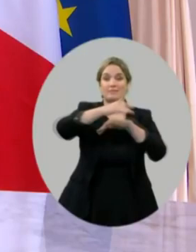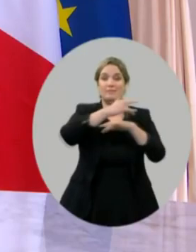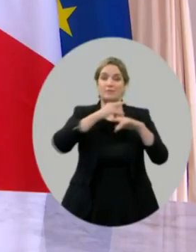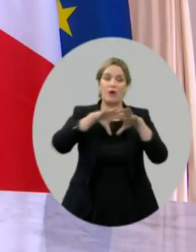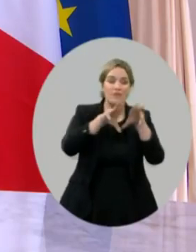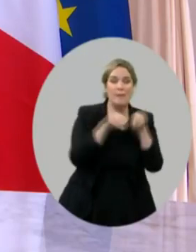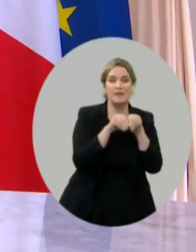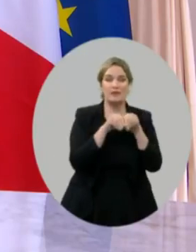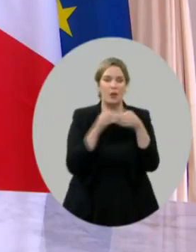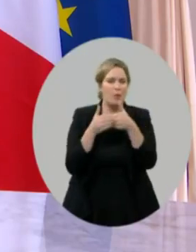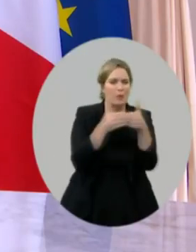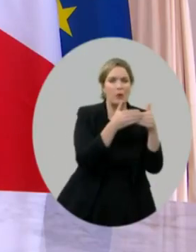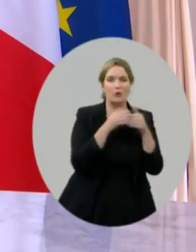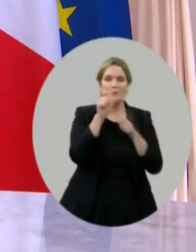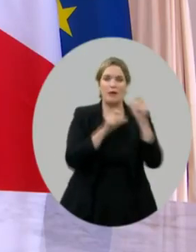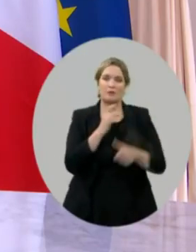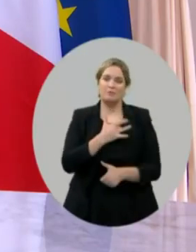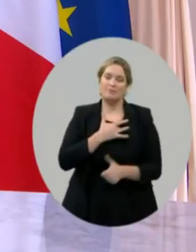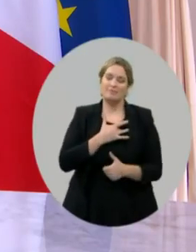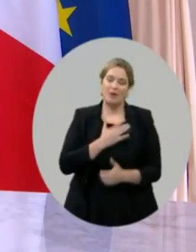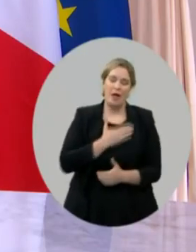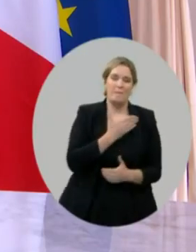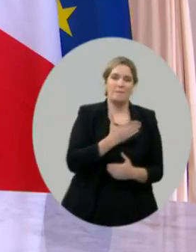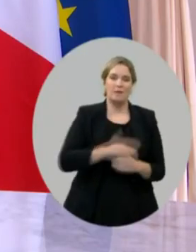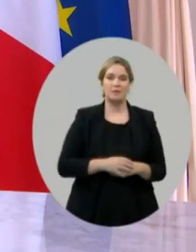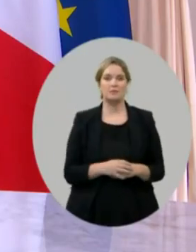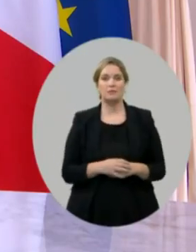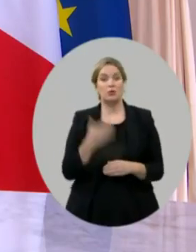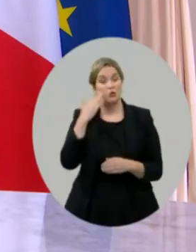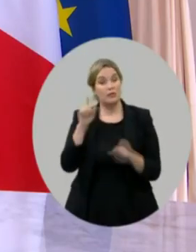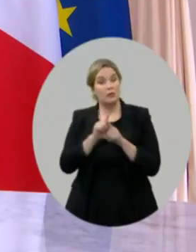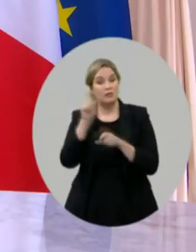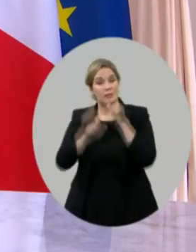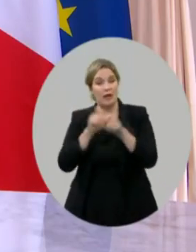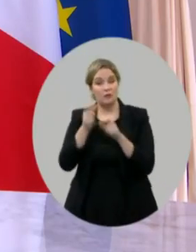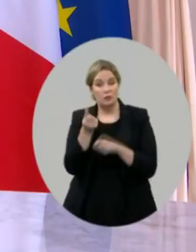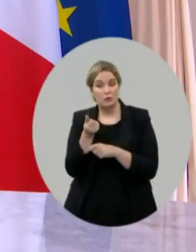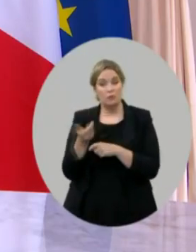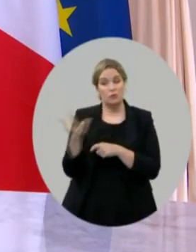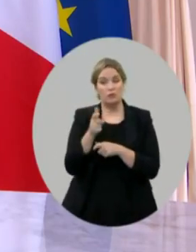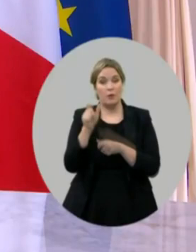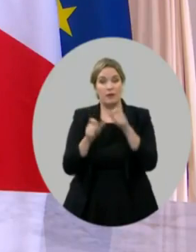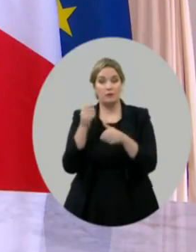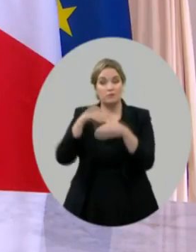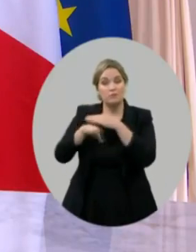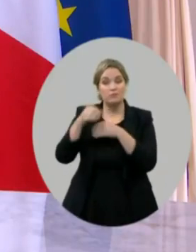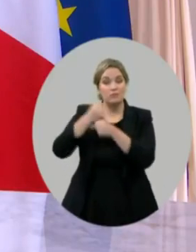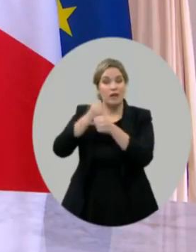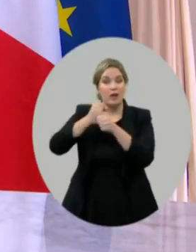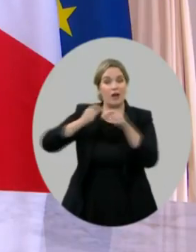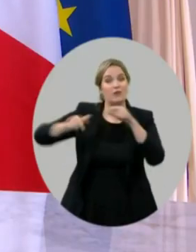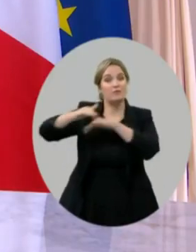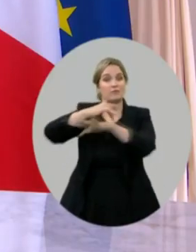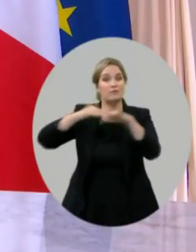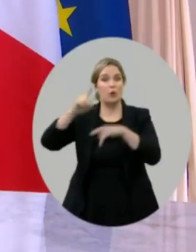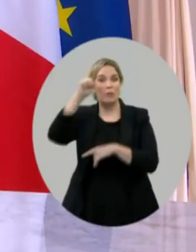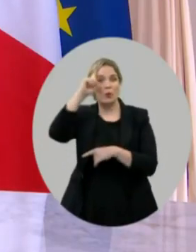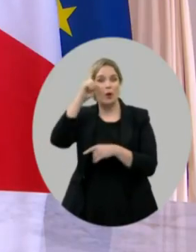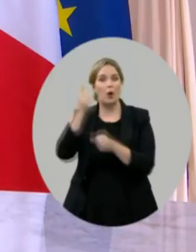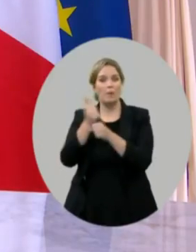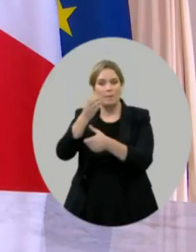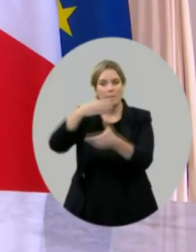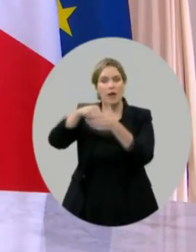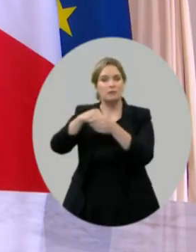aiment. Je sais aussi que certains d'entre vous sont aujourd'hui au travail, parce qu'ils font partie des